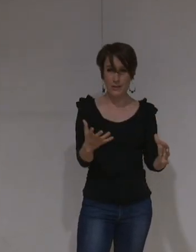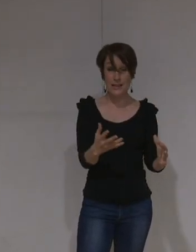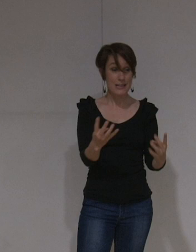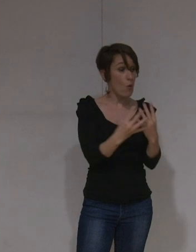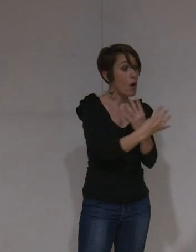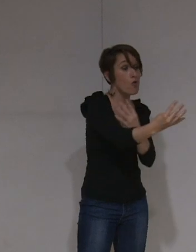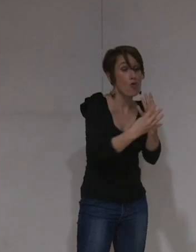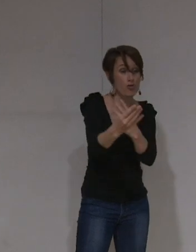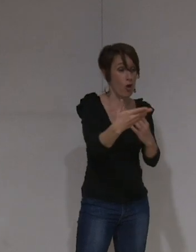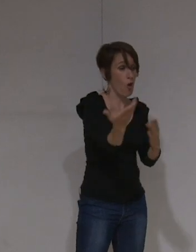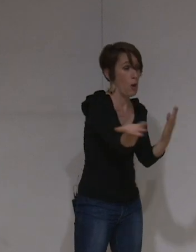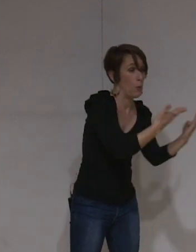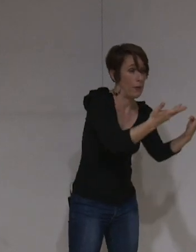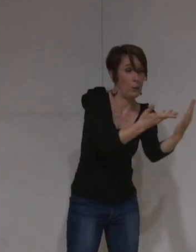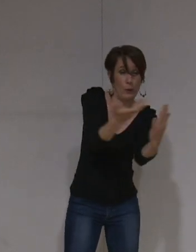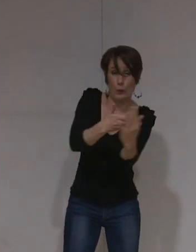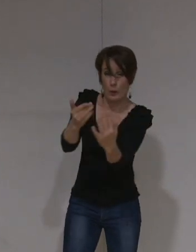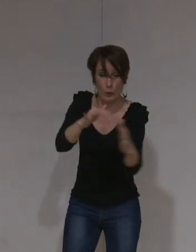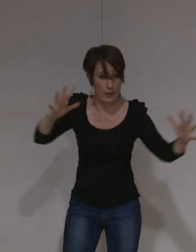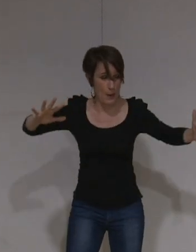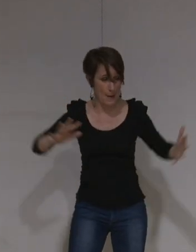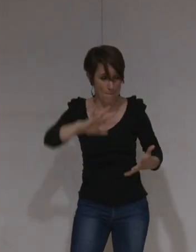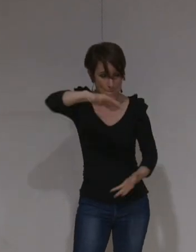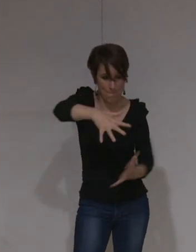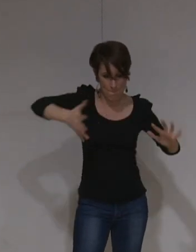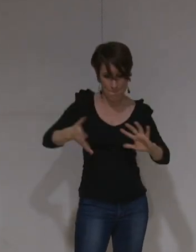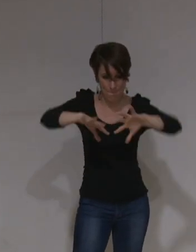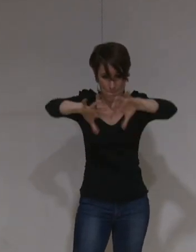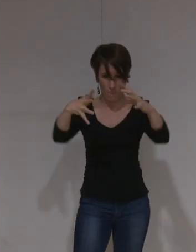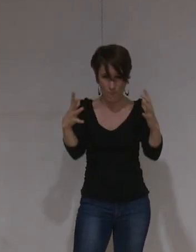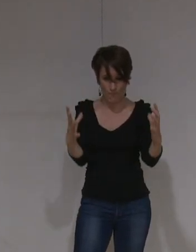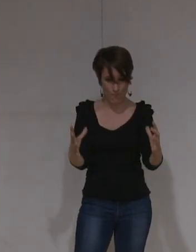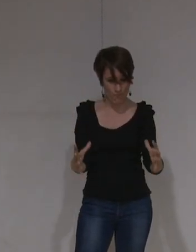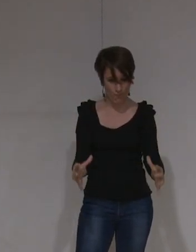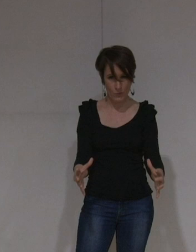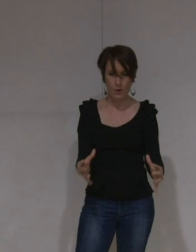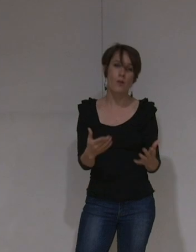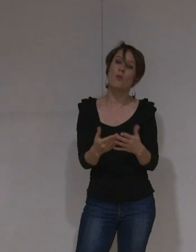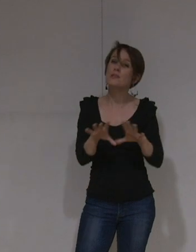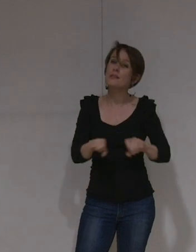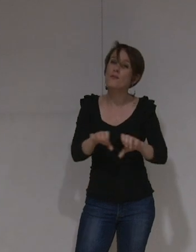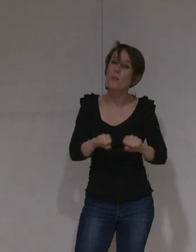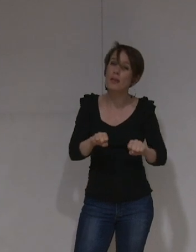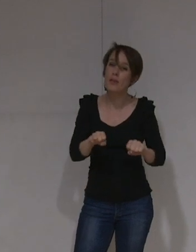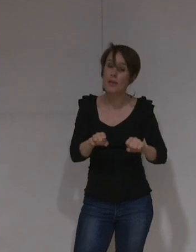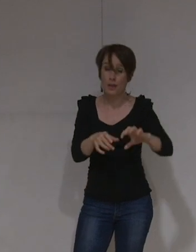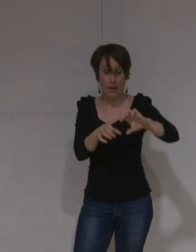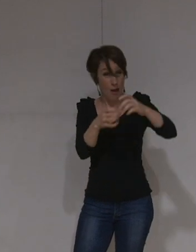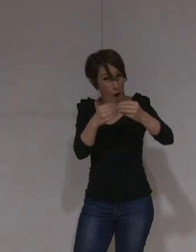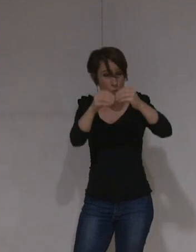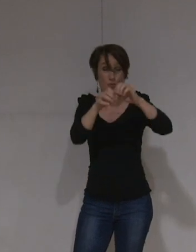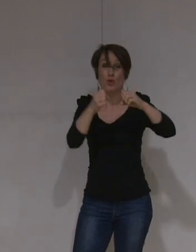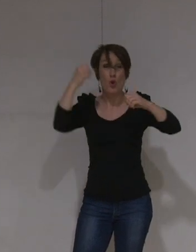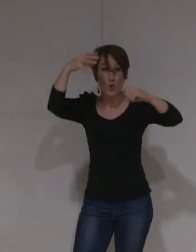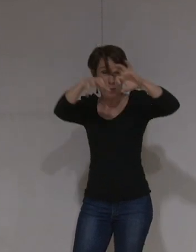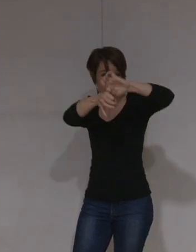moisson et cette sorte de élément donc qui n'a rien de naturel qui est manufacturé qui est ce néon et bien c'est